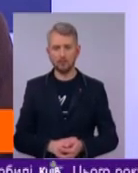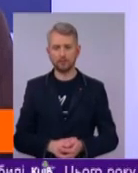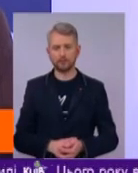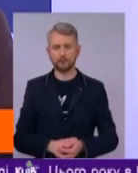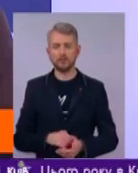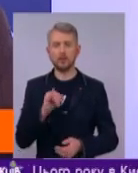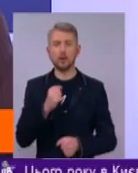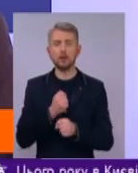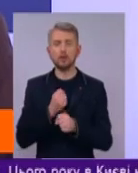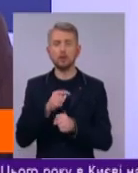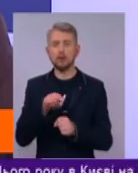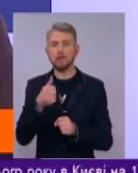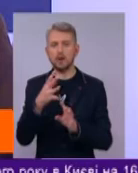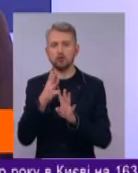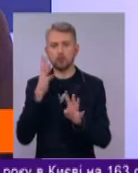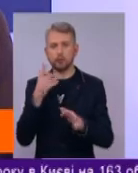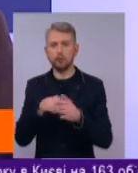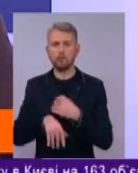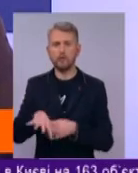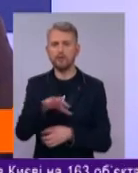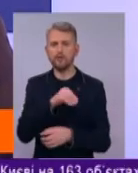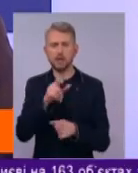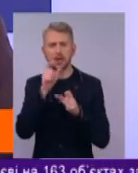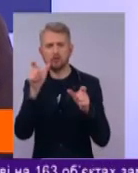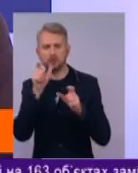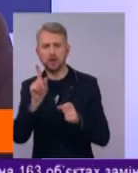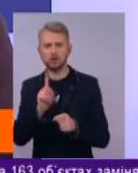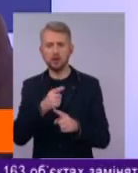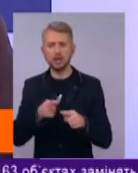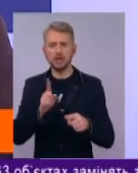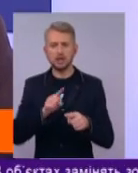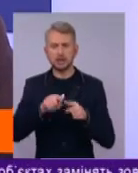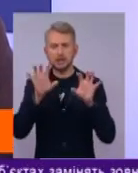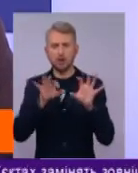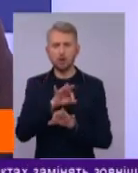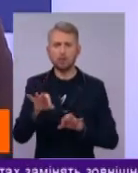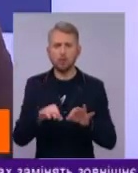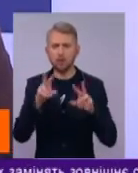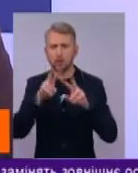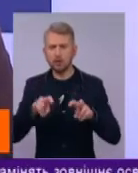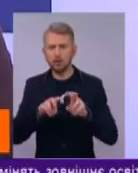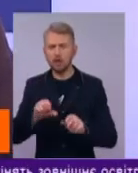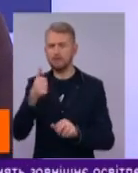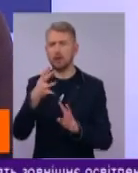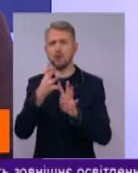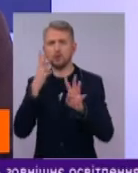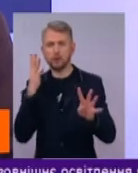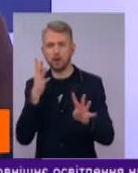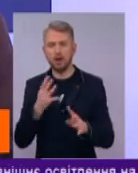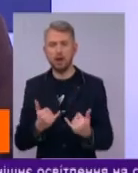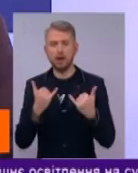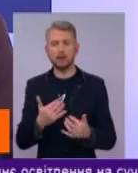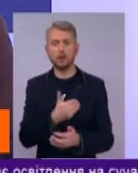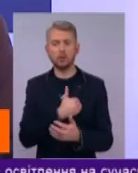І робити їх першочерговими, бо всі кричать про те, що ці законопроекти розглядаються в першу чергу. Угу. Ось зараз хотів